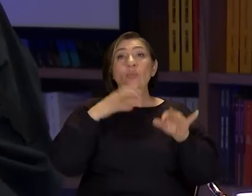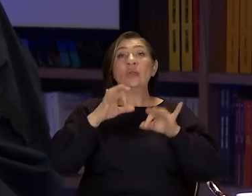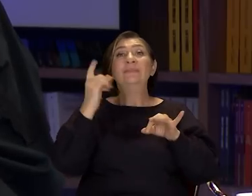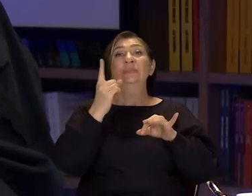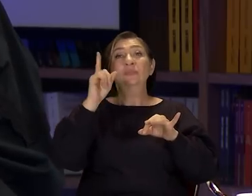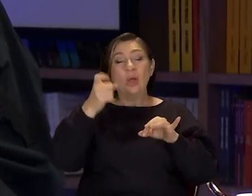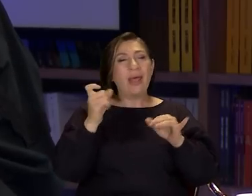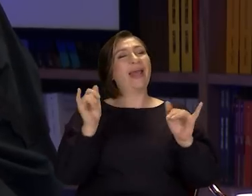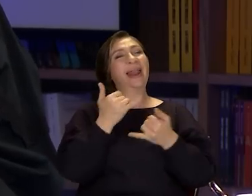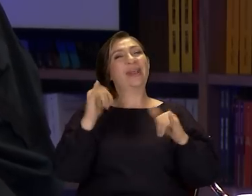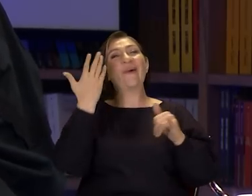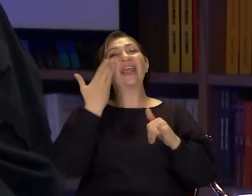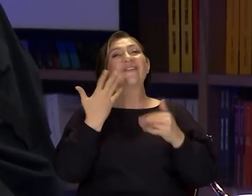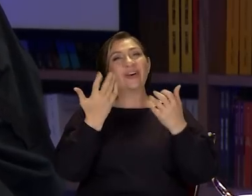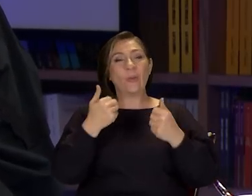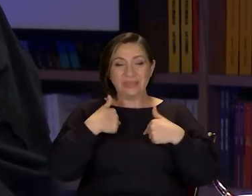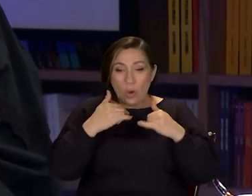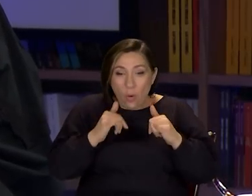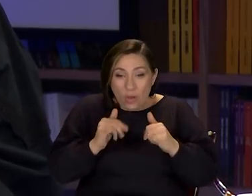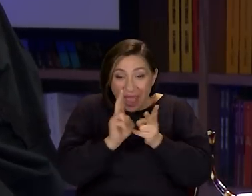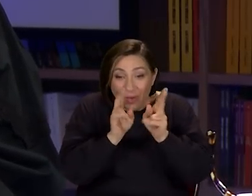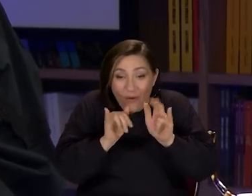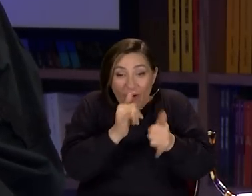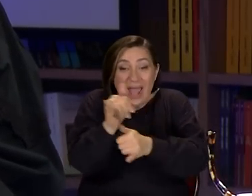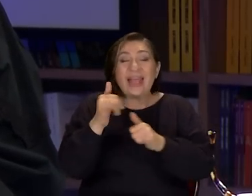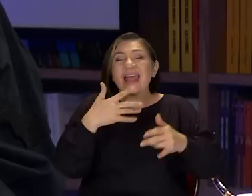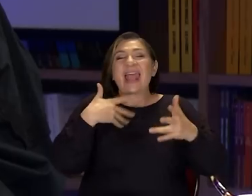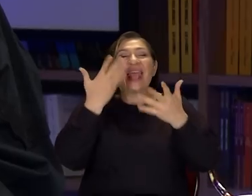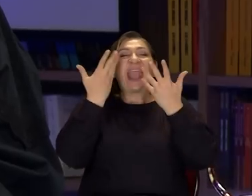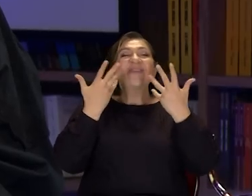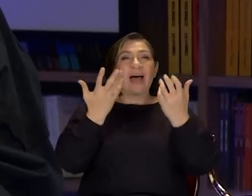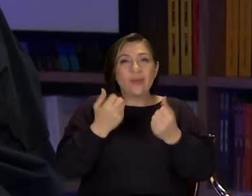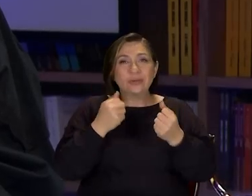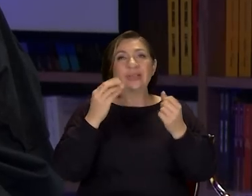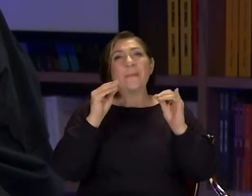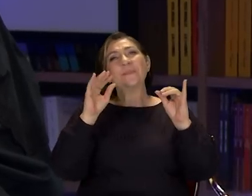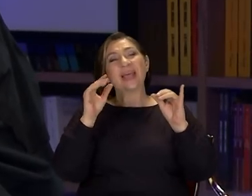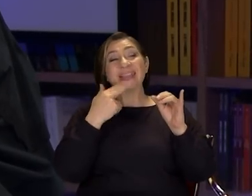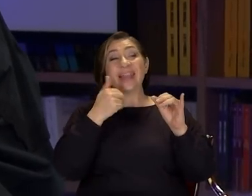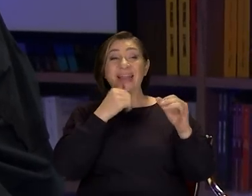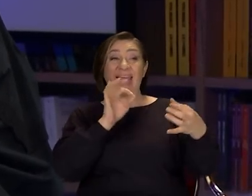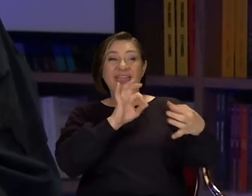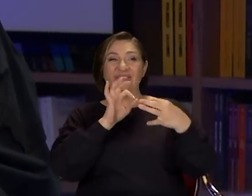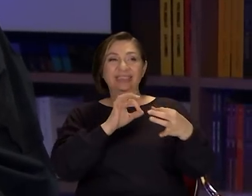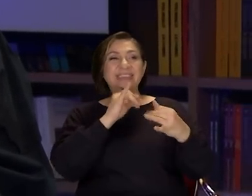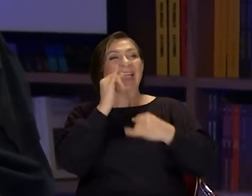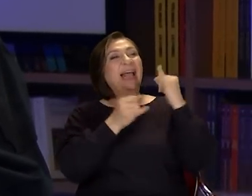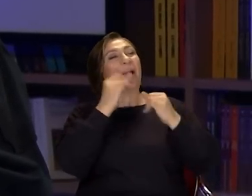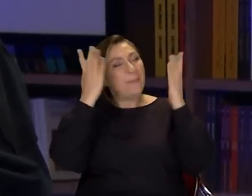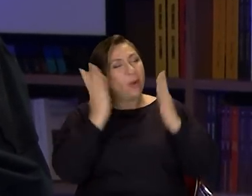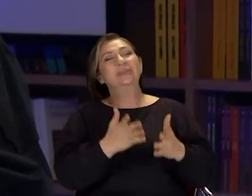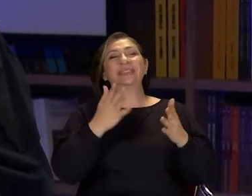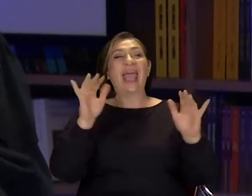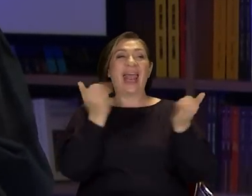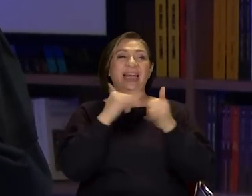buluyor ve eğleniyorlar. Biz de oynarken çok eğleniyoruz zaten. Kadın erkek ilişkisi her zaman eğlenceli bir şey bence. Dalga geçerken bile